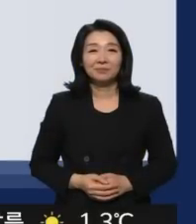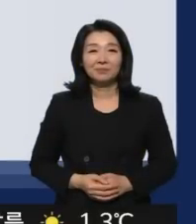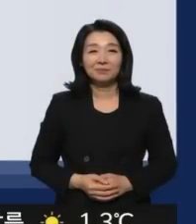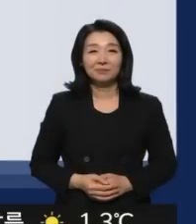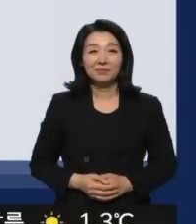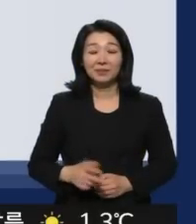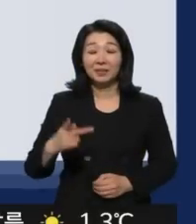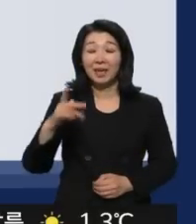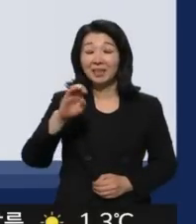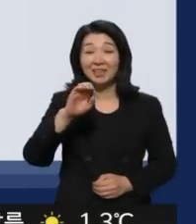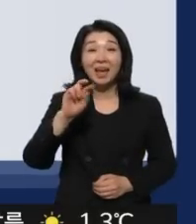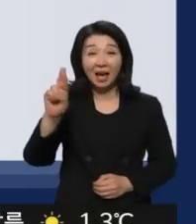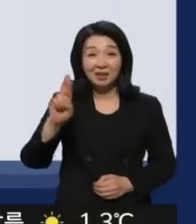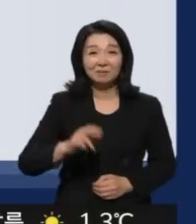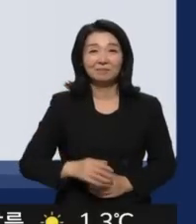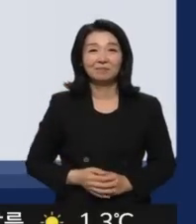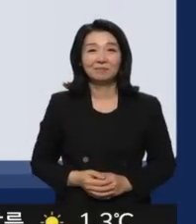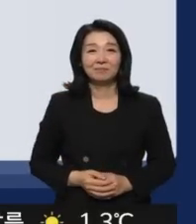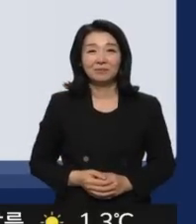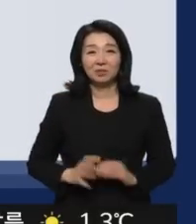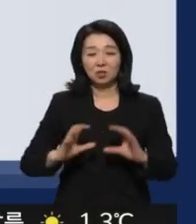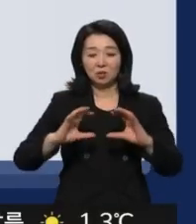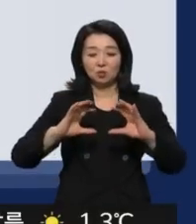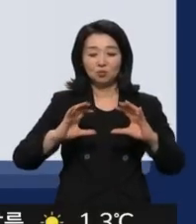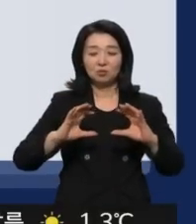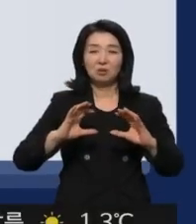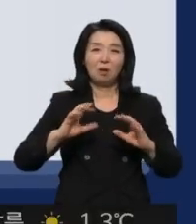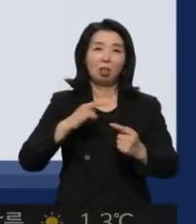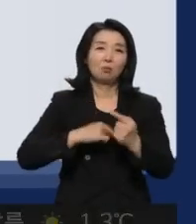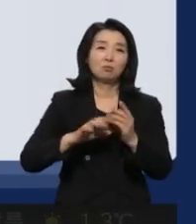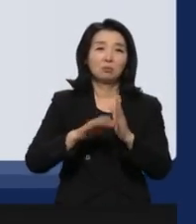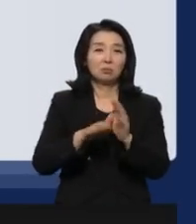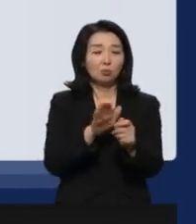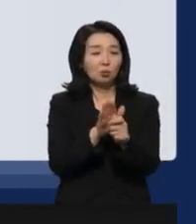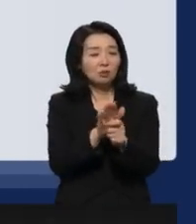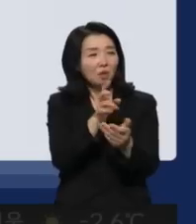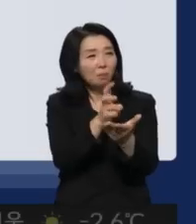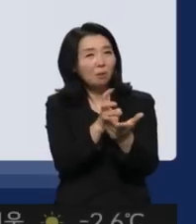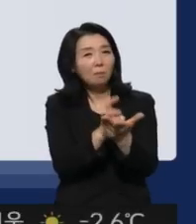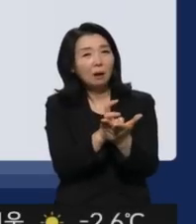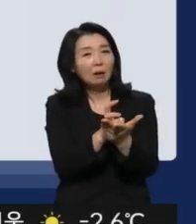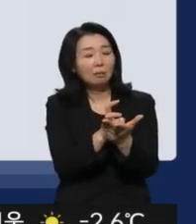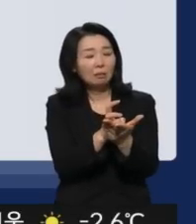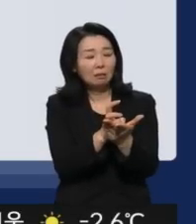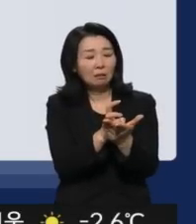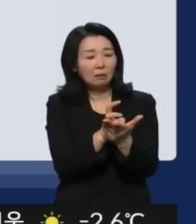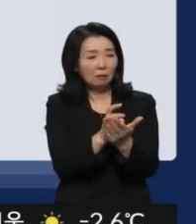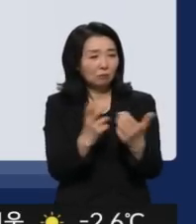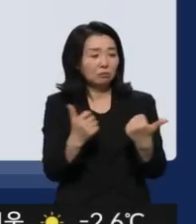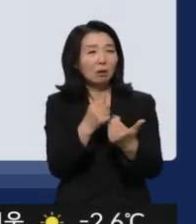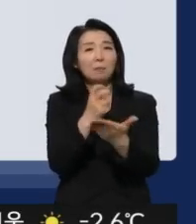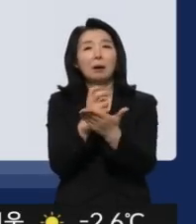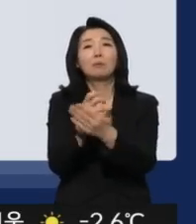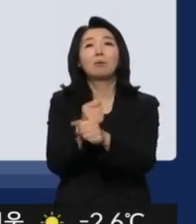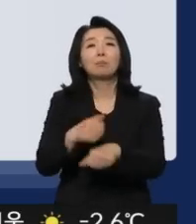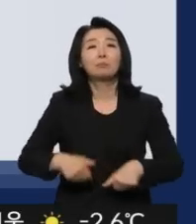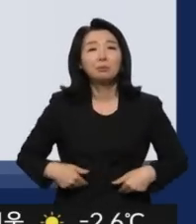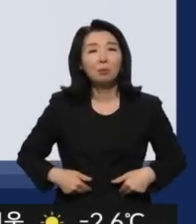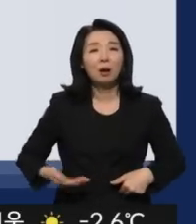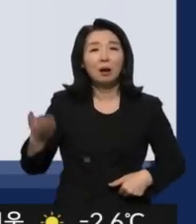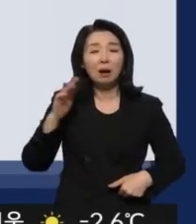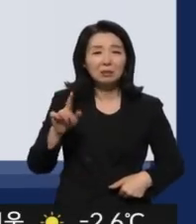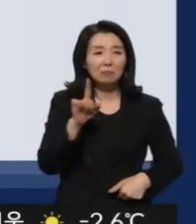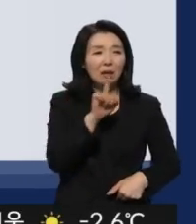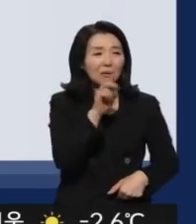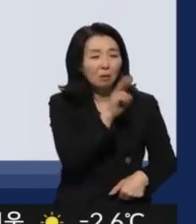네, 먼저 KEER님께서는 국정운영에 도움이 되는 법안들 입법하라고 달아준 배지일 텐데 여야